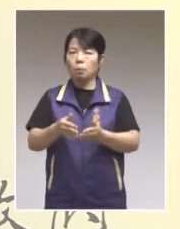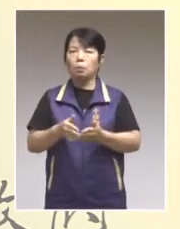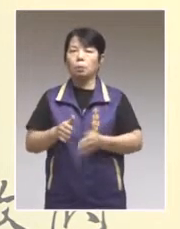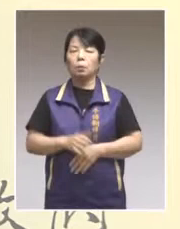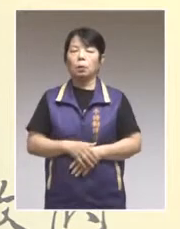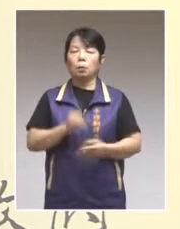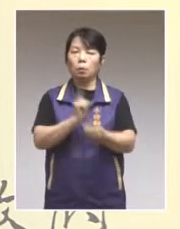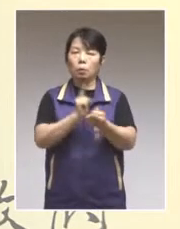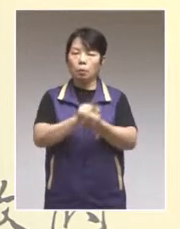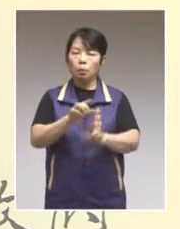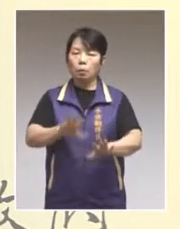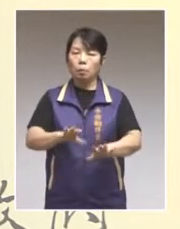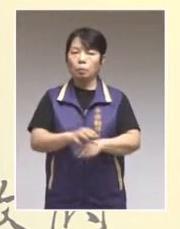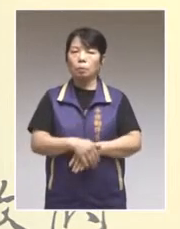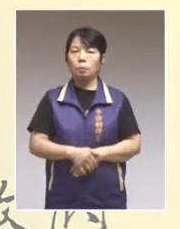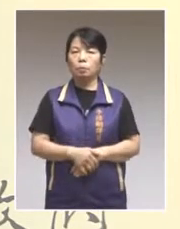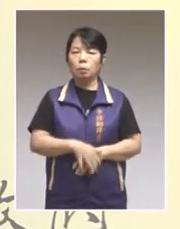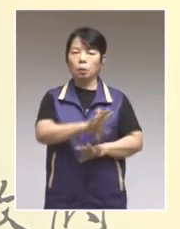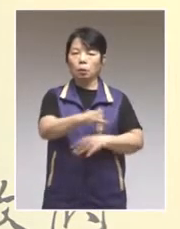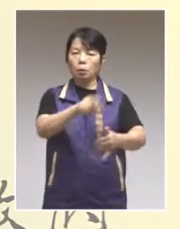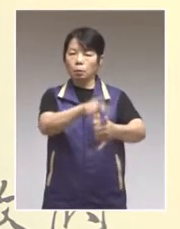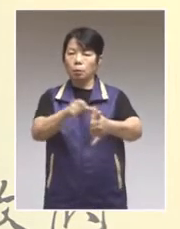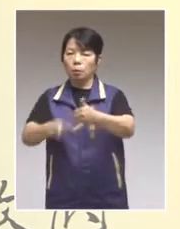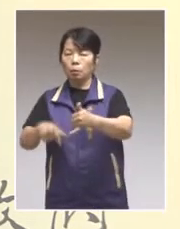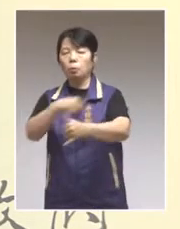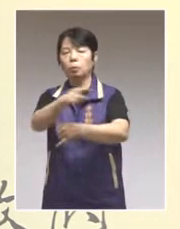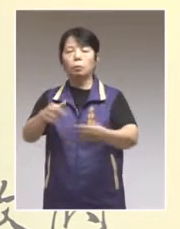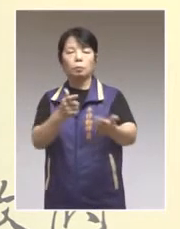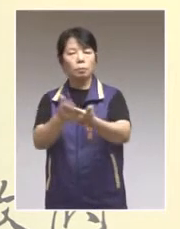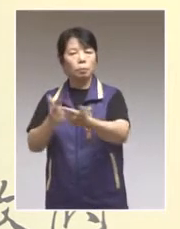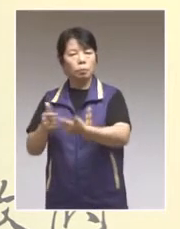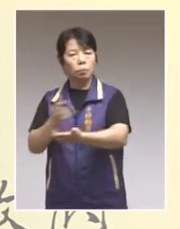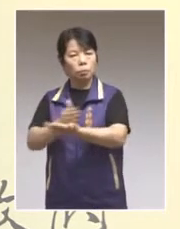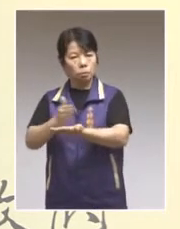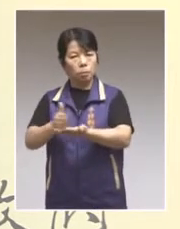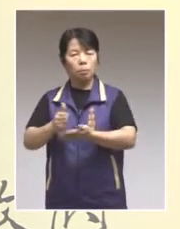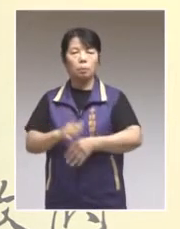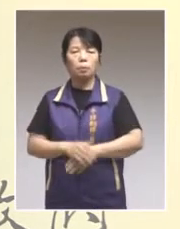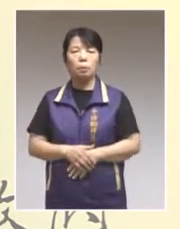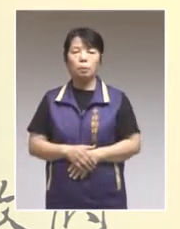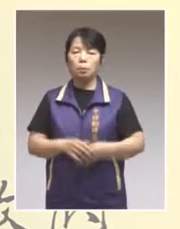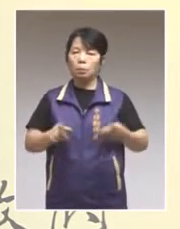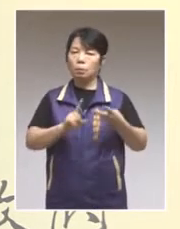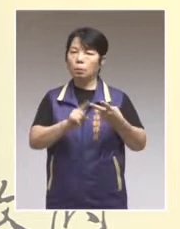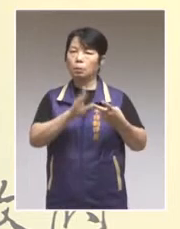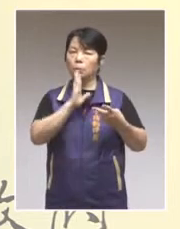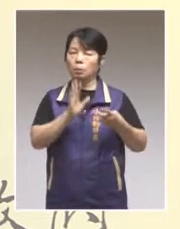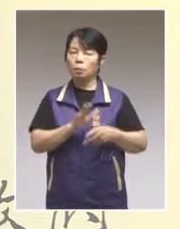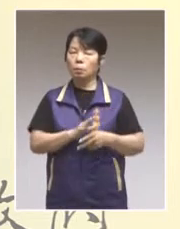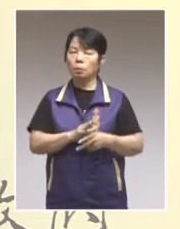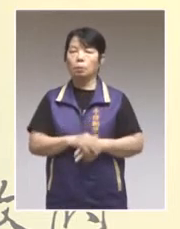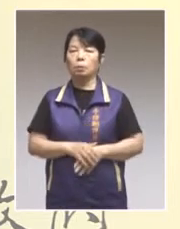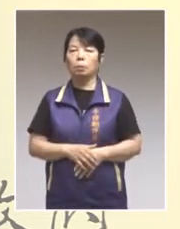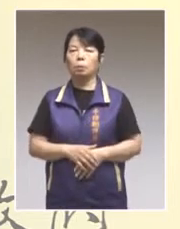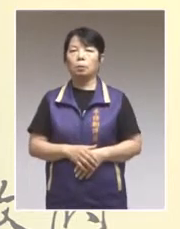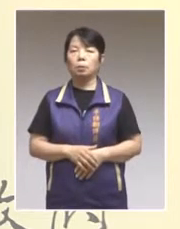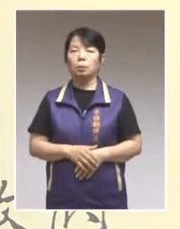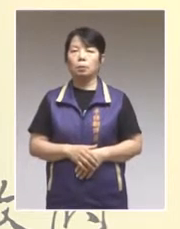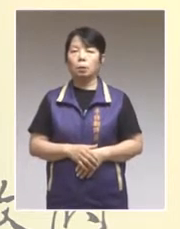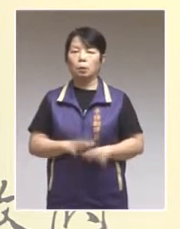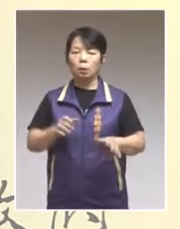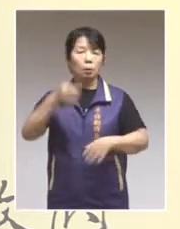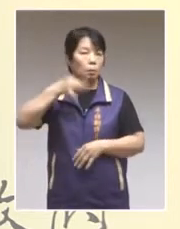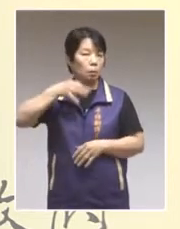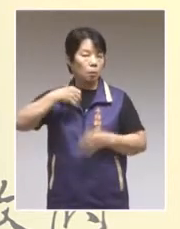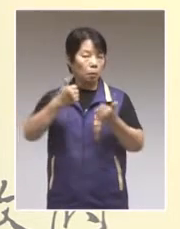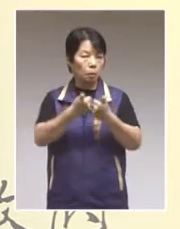个因人去质疑了哈。那第二个就是有关于提到的这个彰化